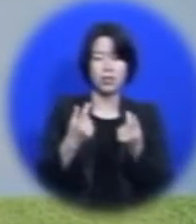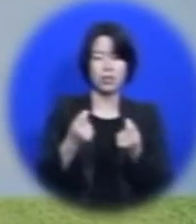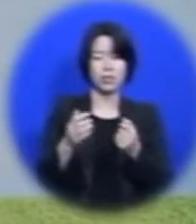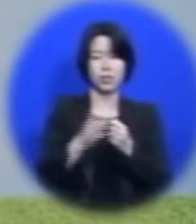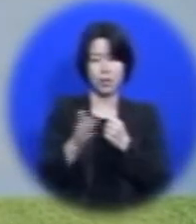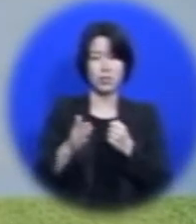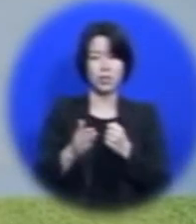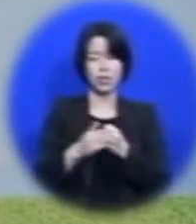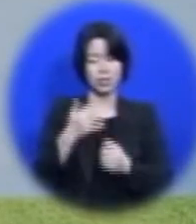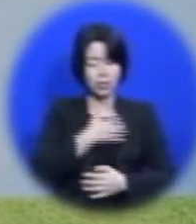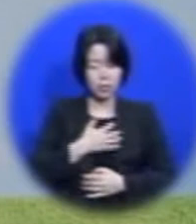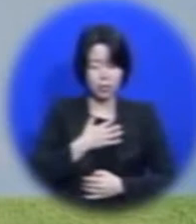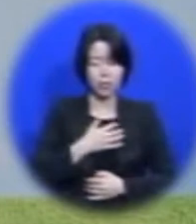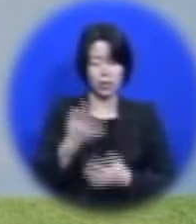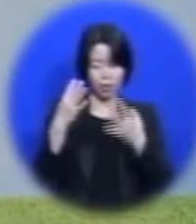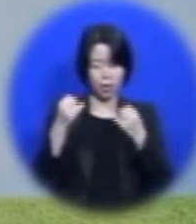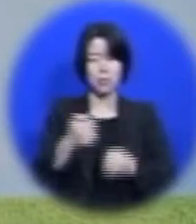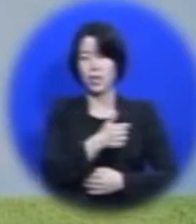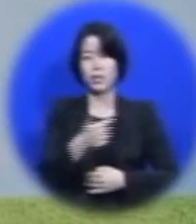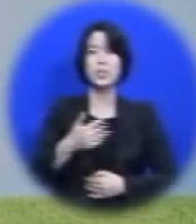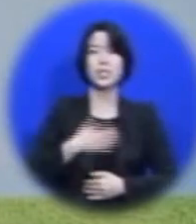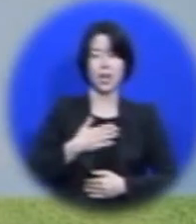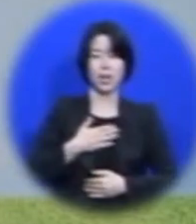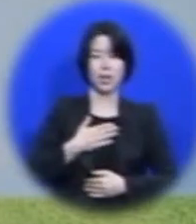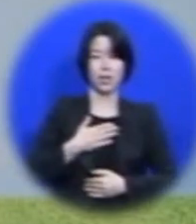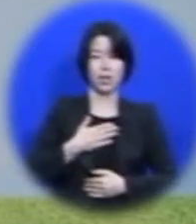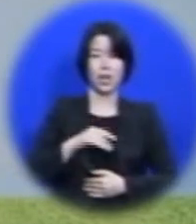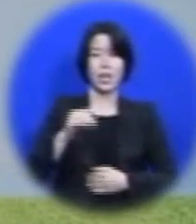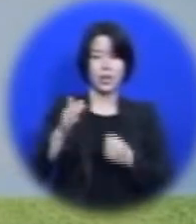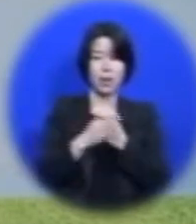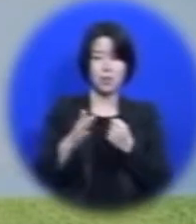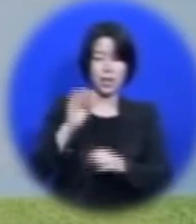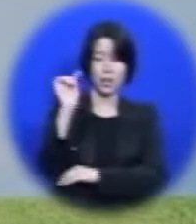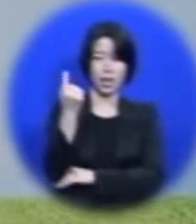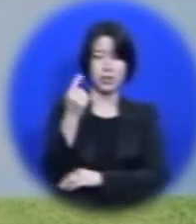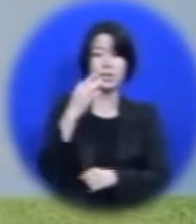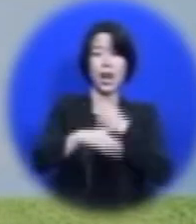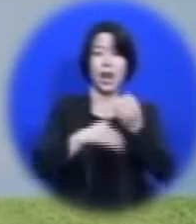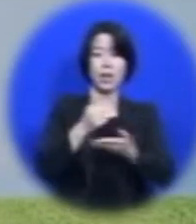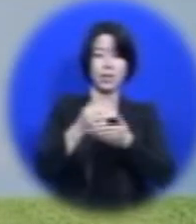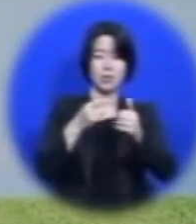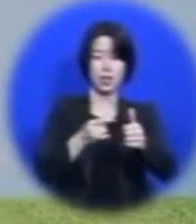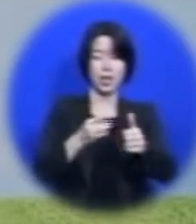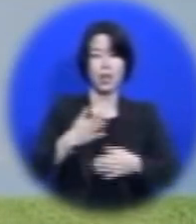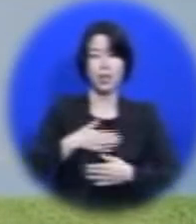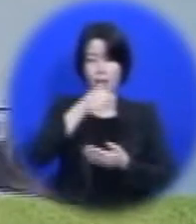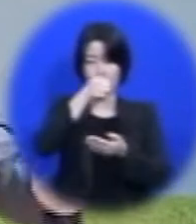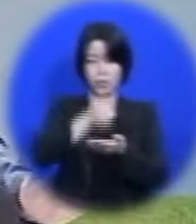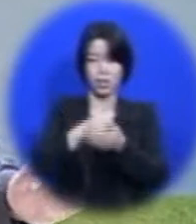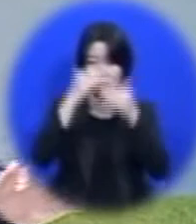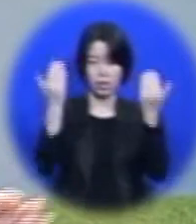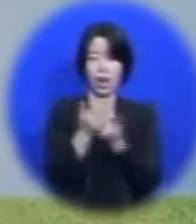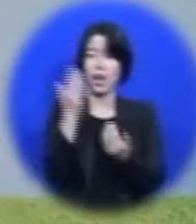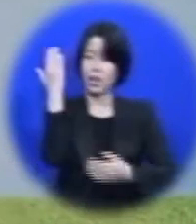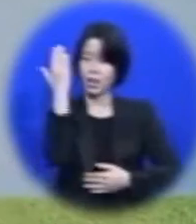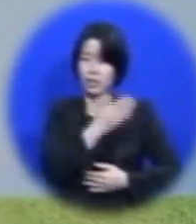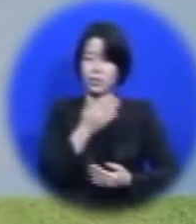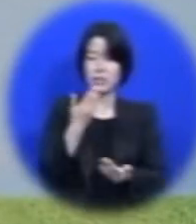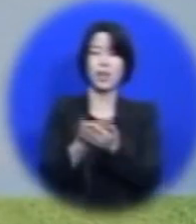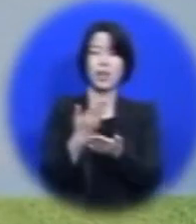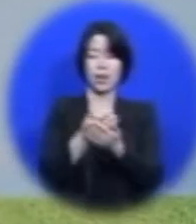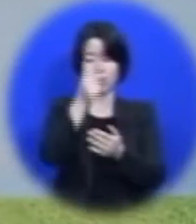고통이 얼마나 큰지를 안 사람입니다. 그래서 다윗은 하나님께 내 죄를 다 깨끗이